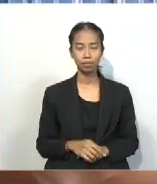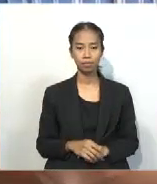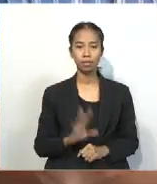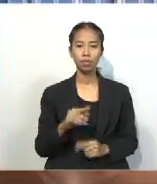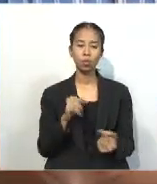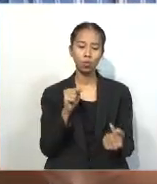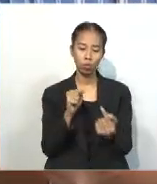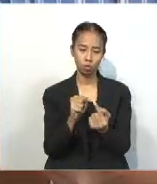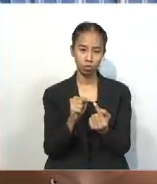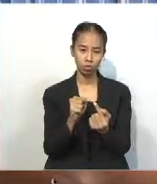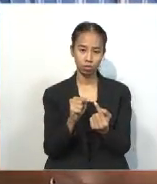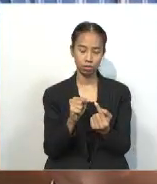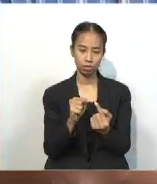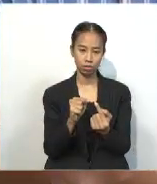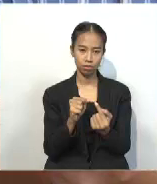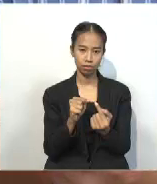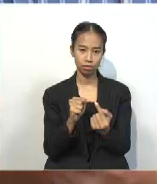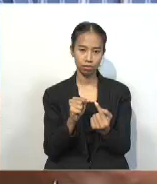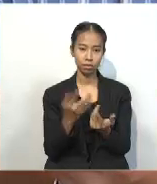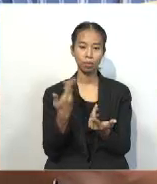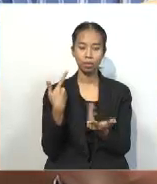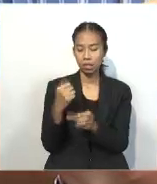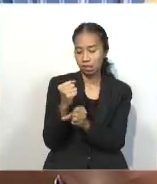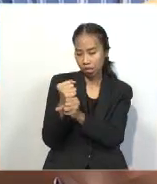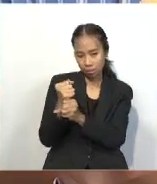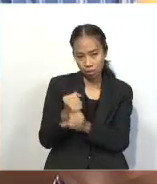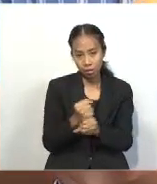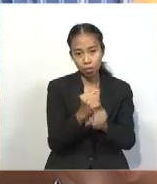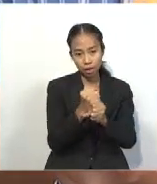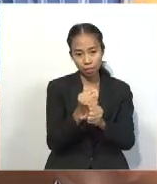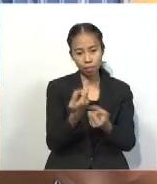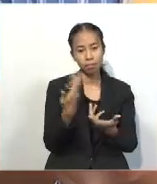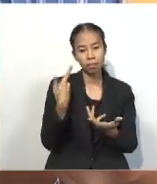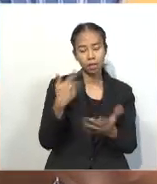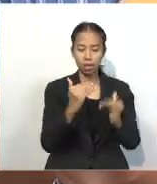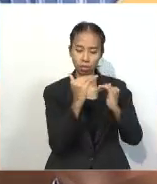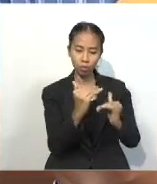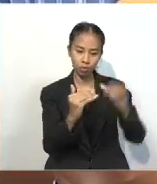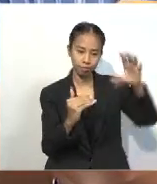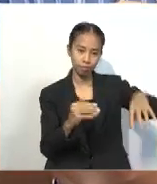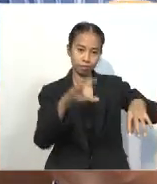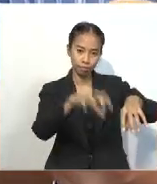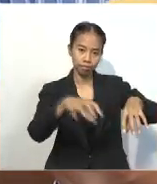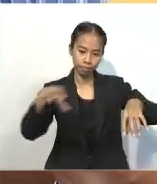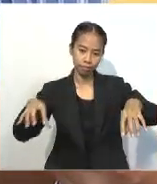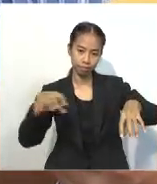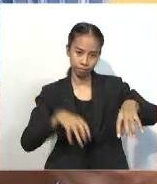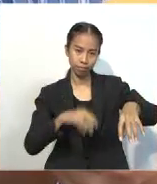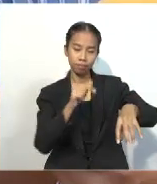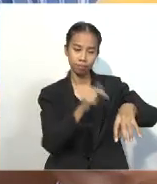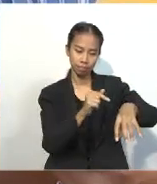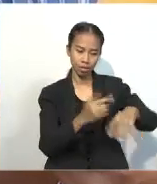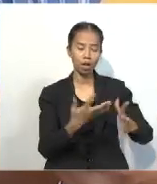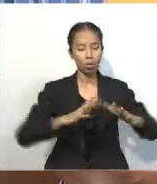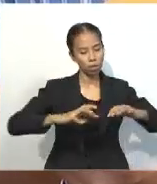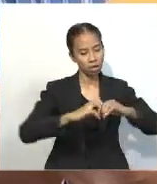สิ่งที่ทำมาในสองในครั้งหลังนี้ก็จะมีมาตรการเรื่องกำหนดพื้นที่ที่มีสถิติอุบัติ